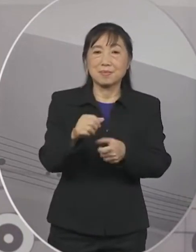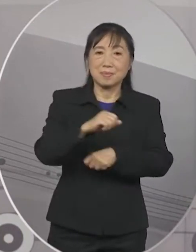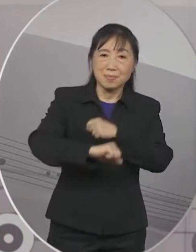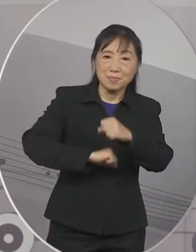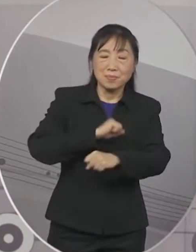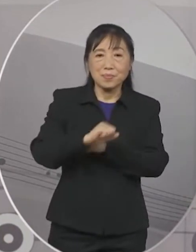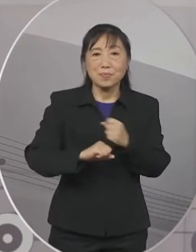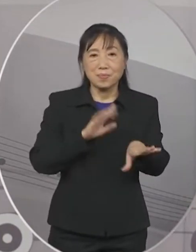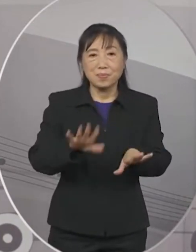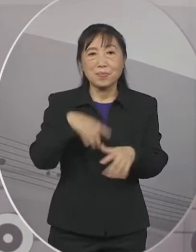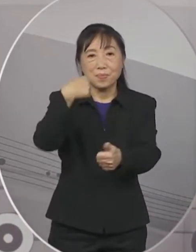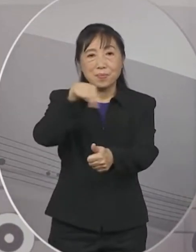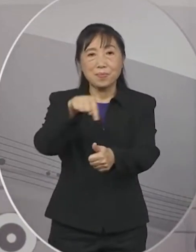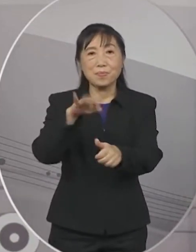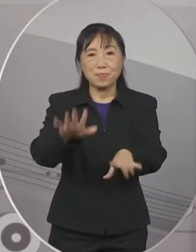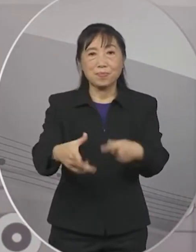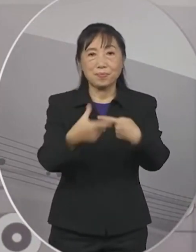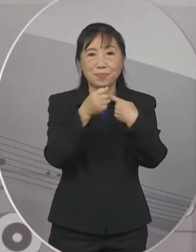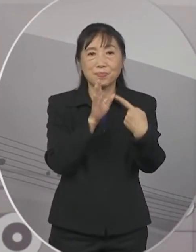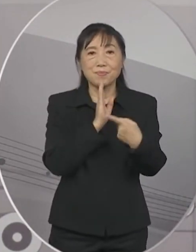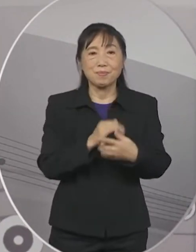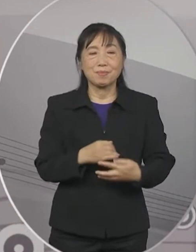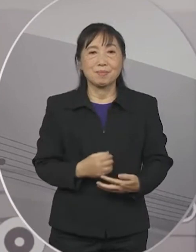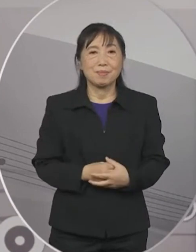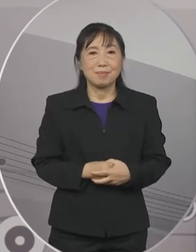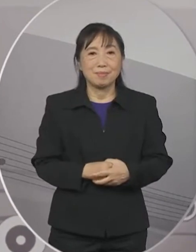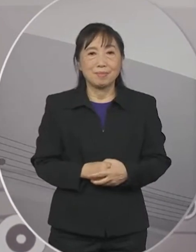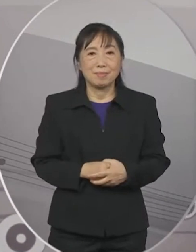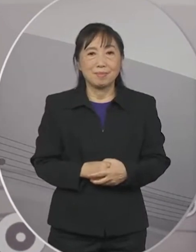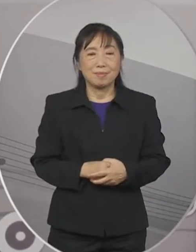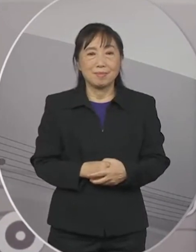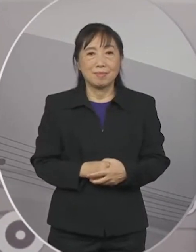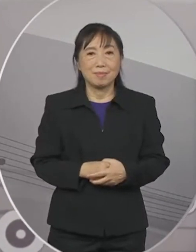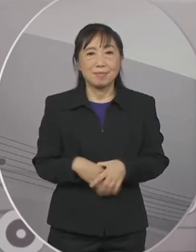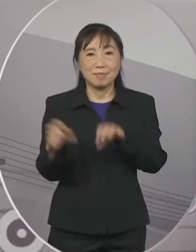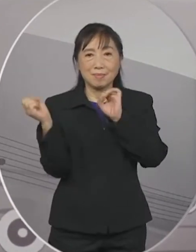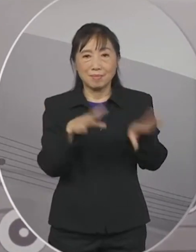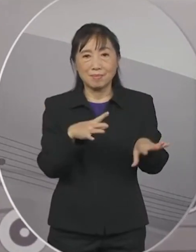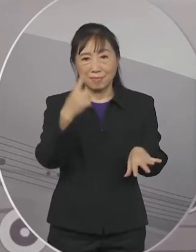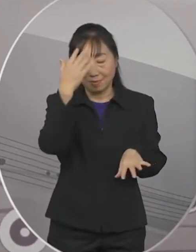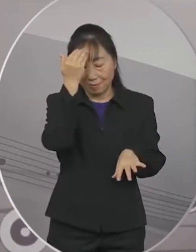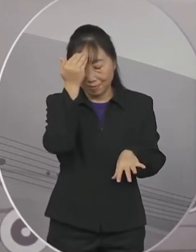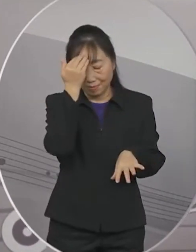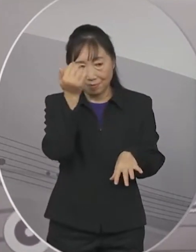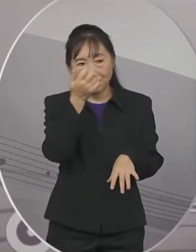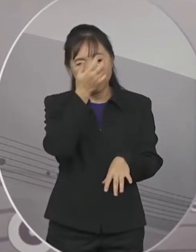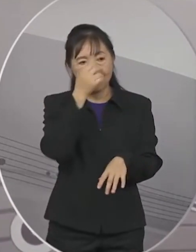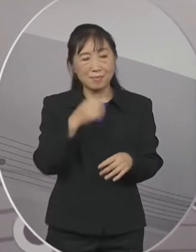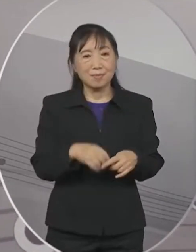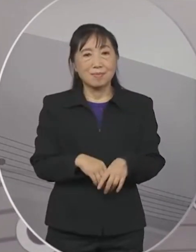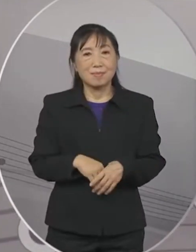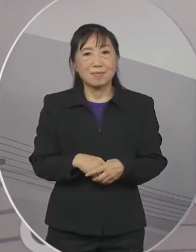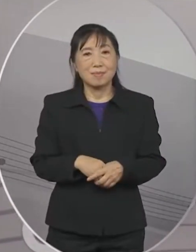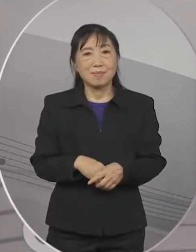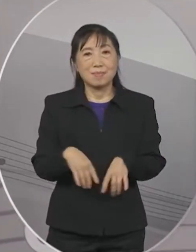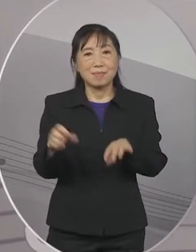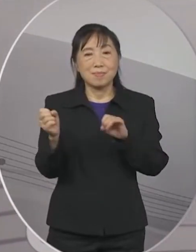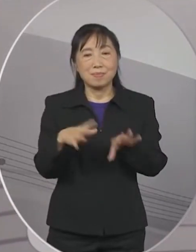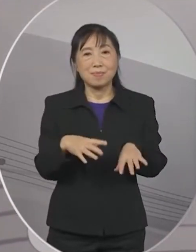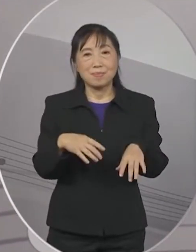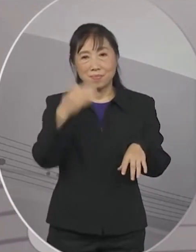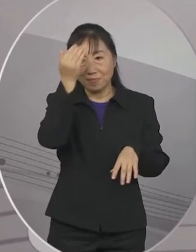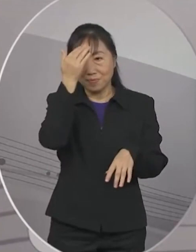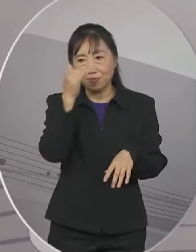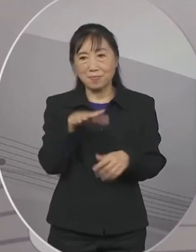分享，我们第一次是抛开烦恼，因为现在大家有很多的压力烦恼，抛开烦恼。